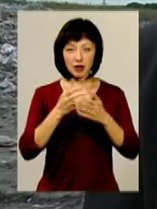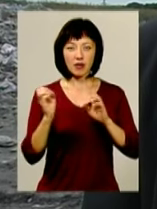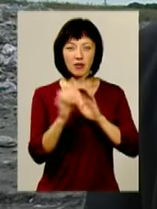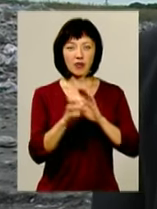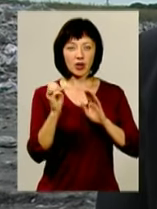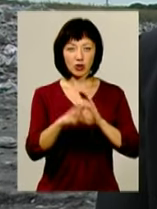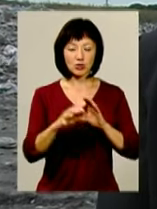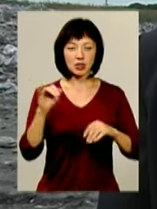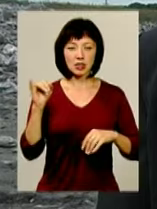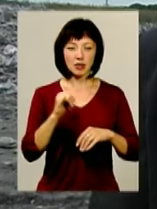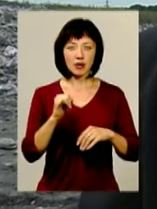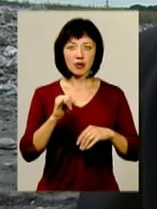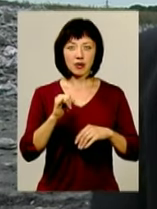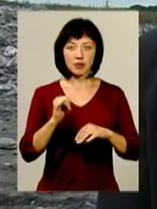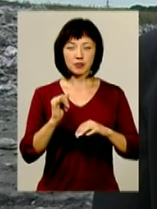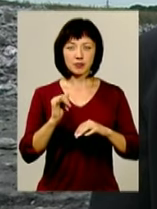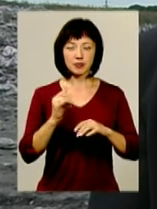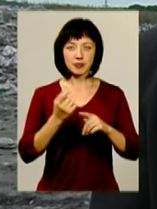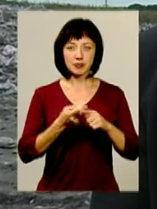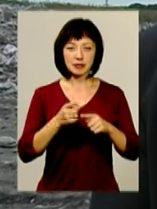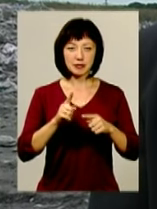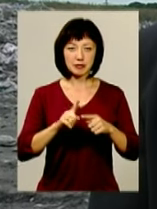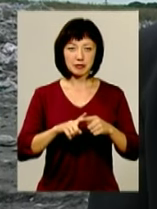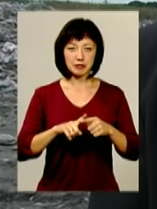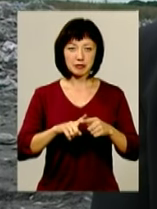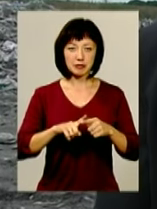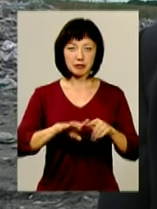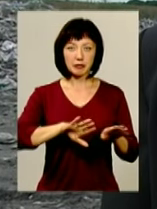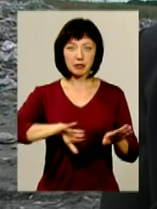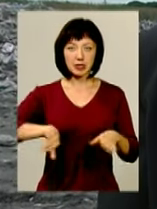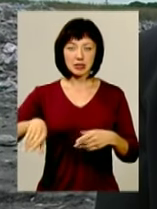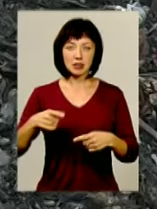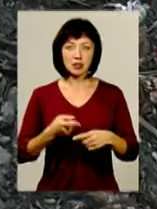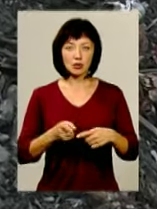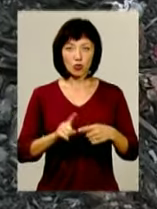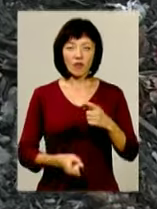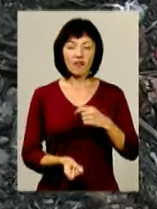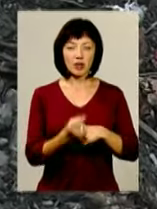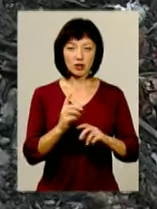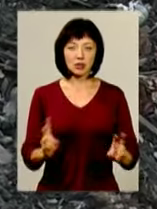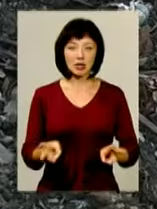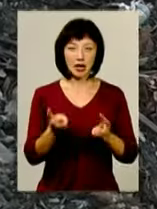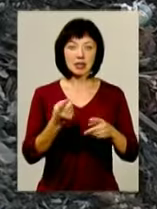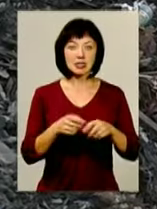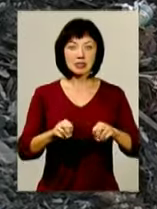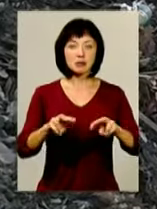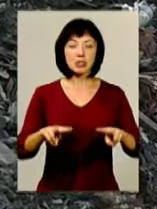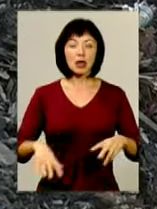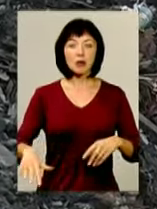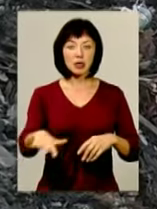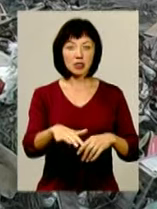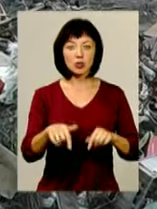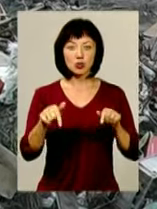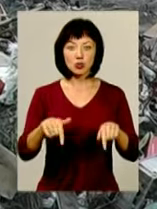її вигрузили, і після цього, будемо казати, що виникло загорання. А це той самий спеціальний майданчик.